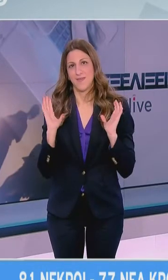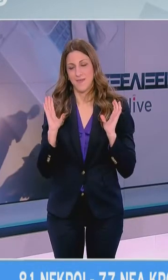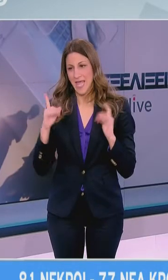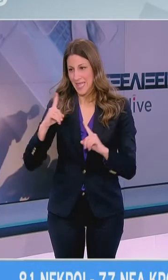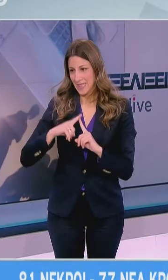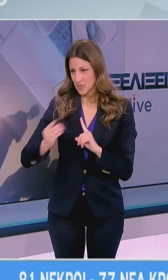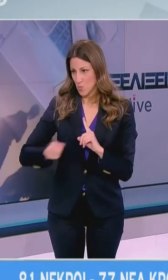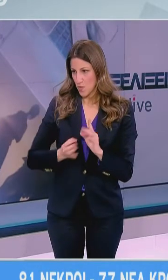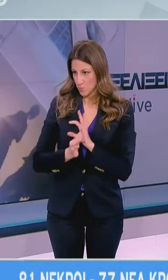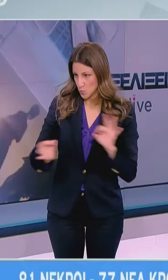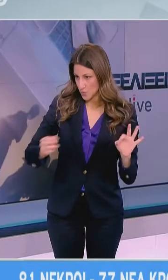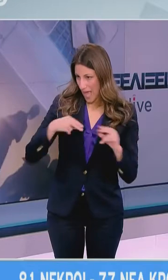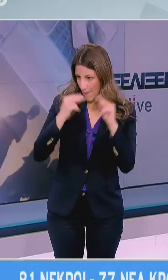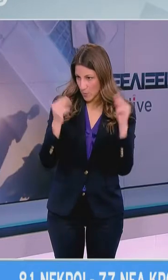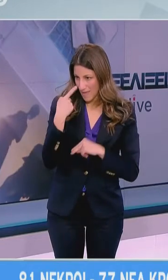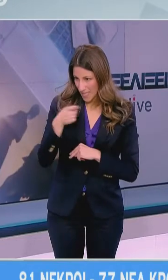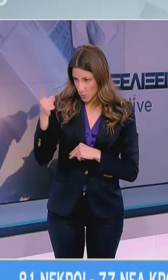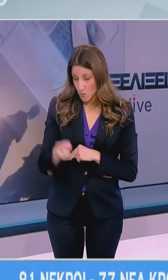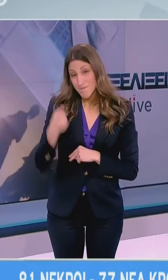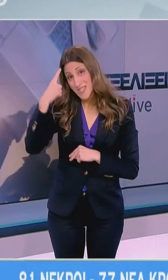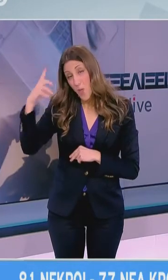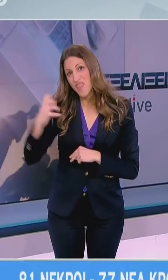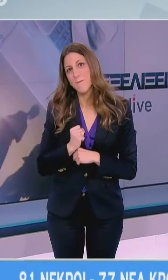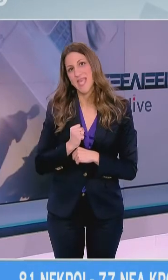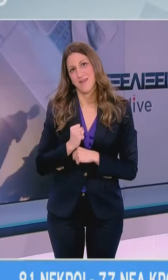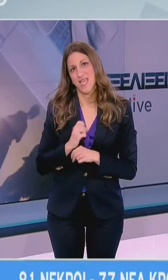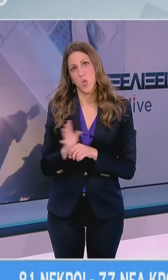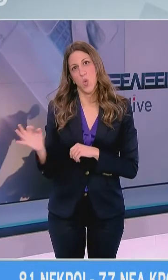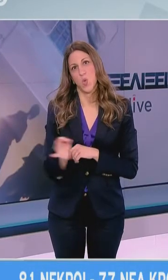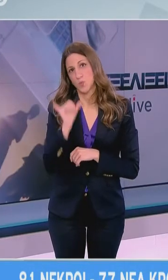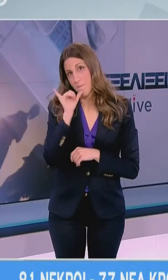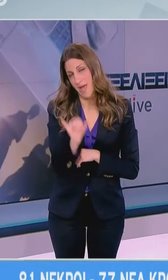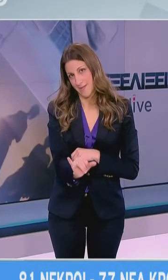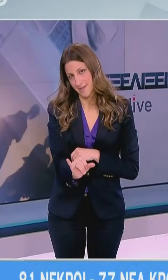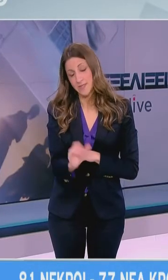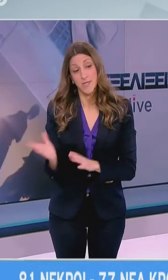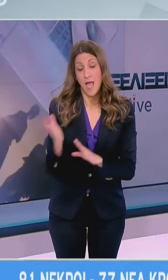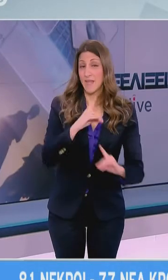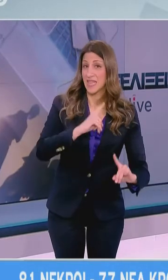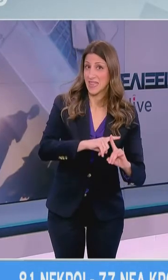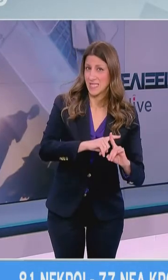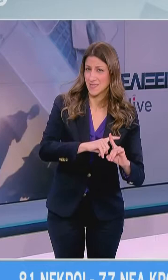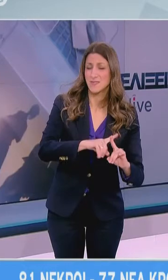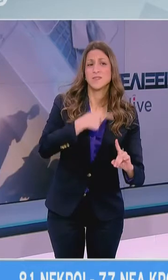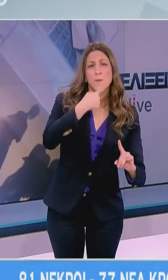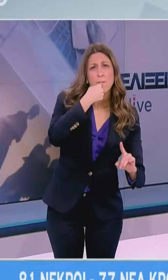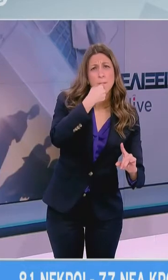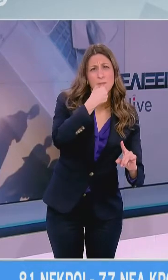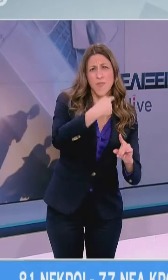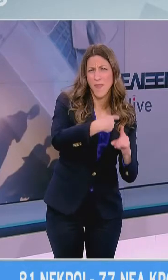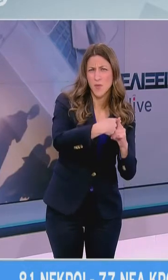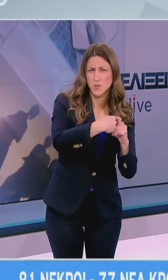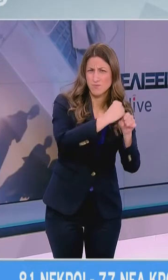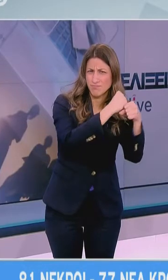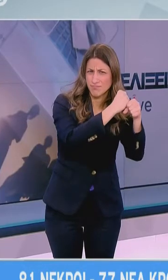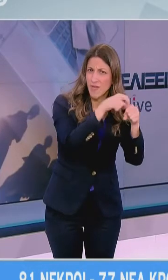και αντικατοπτρισμού του τι συμβαίνει στην κοινότητα, παράλληλα με τον μοριακό διαγνωστικό έλεγχο, άλλος ο μοριακός διαγνωστικός που